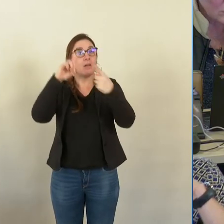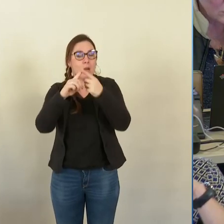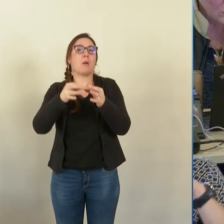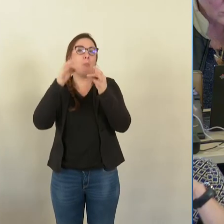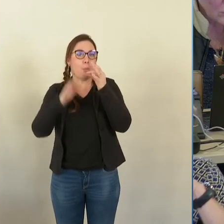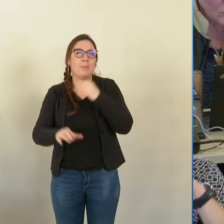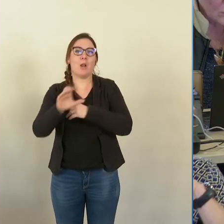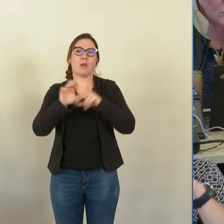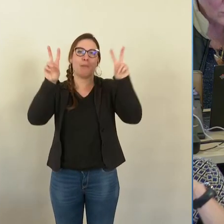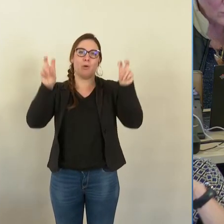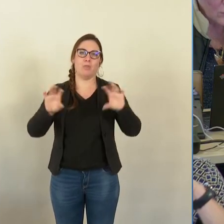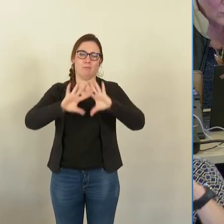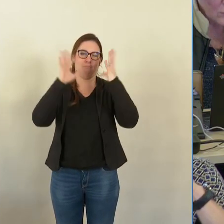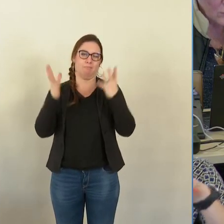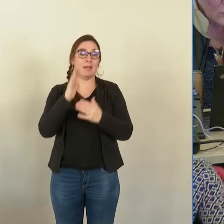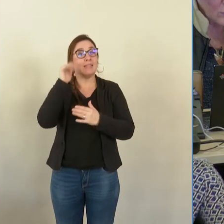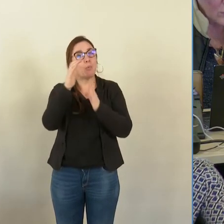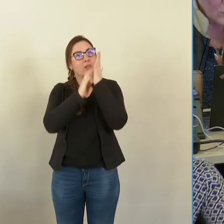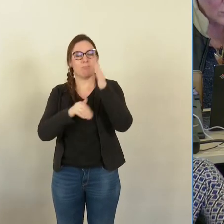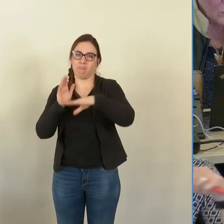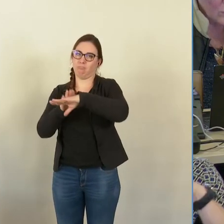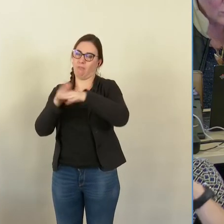carbone voilà ce que je voulais dire sur cette délibération